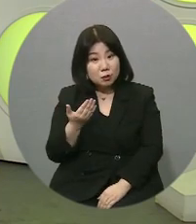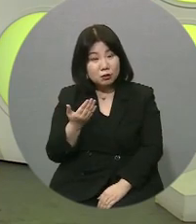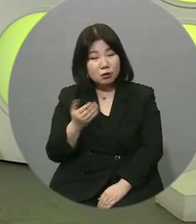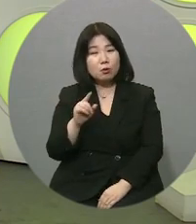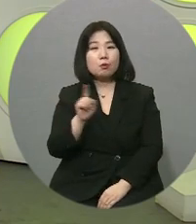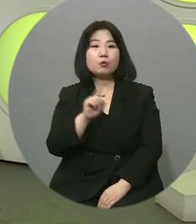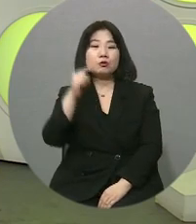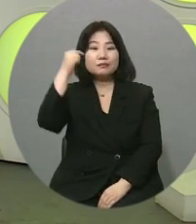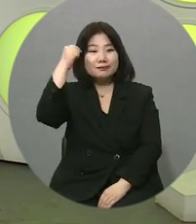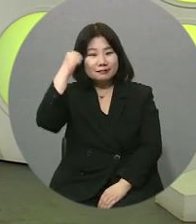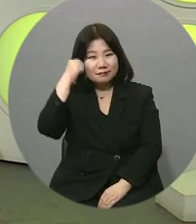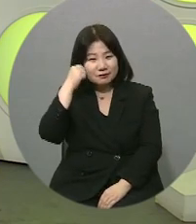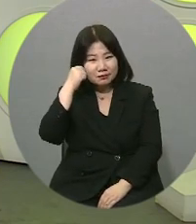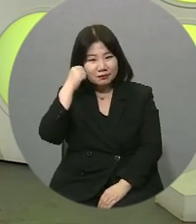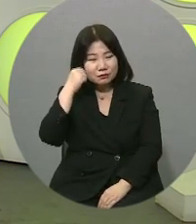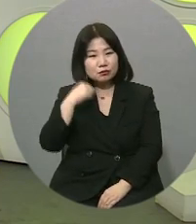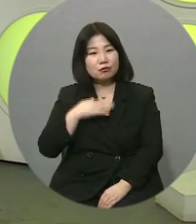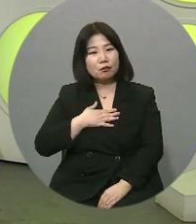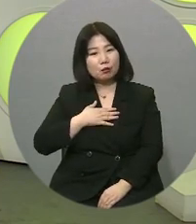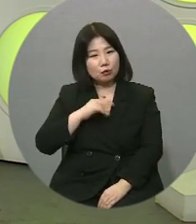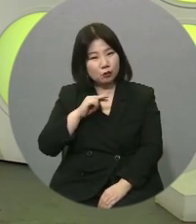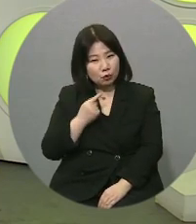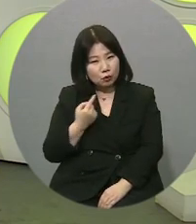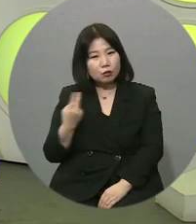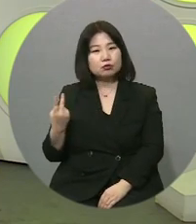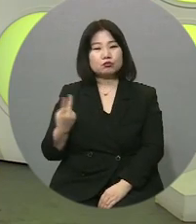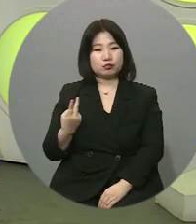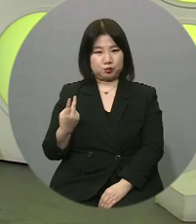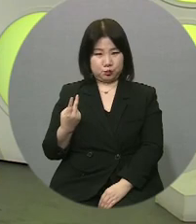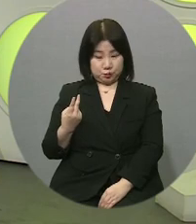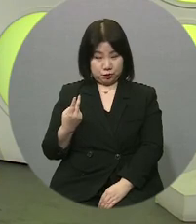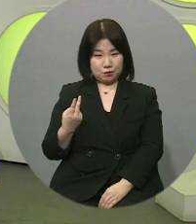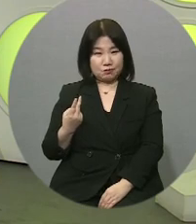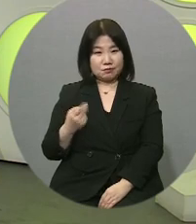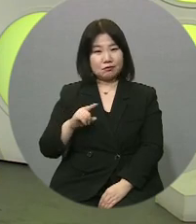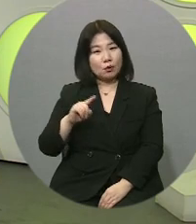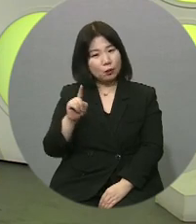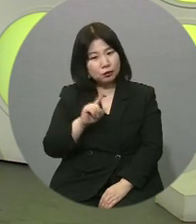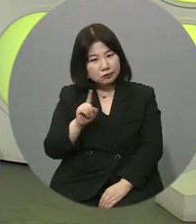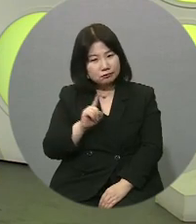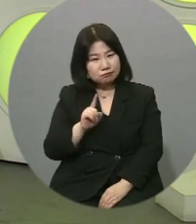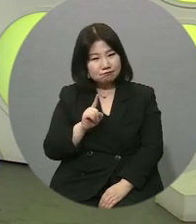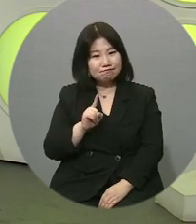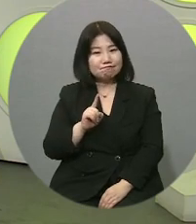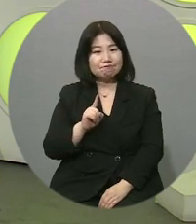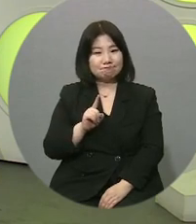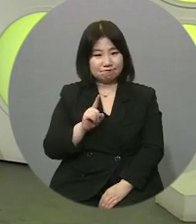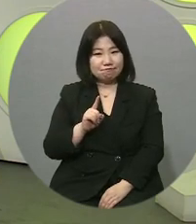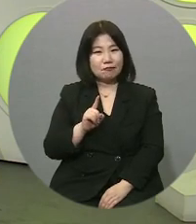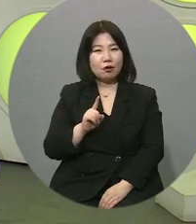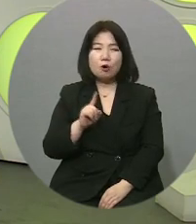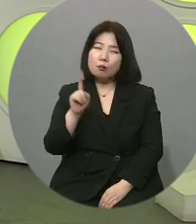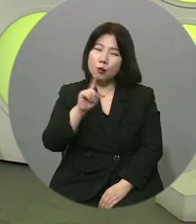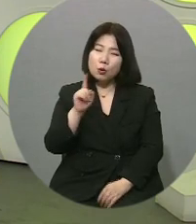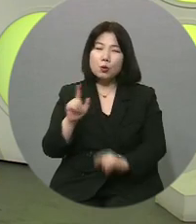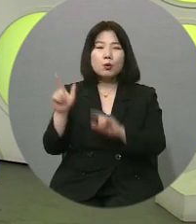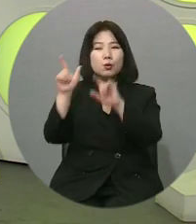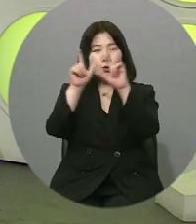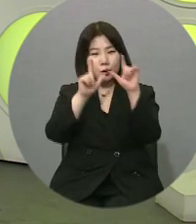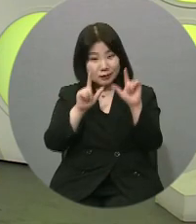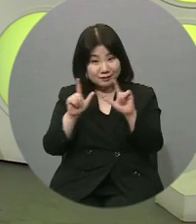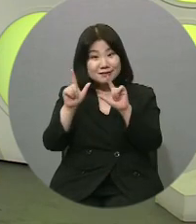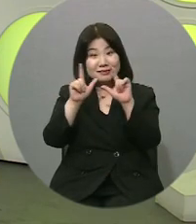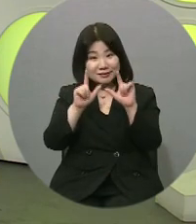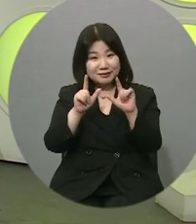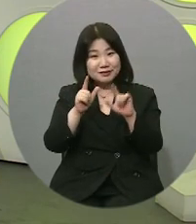어떻게 느끼실지 그리고 저 또한 정호양 씨 또한 어떤 거를 살고 있나 우리가 삶을 자